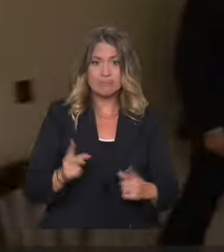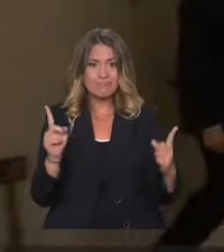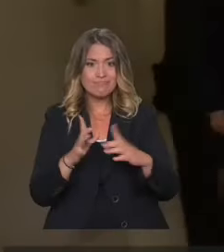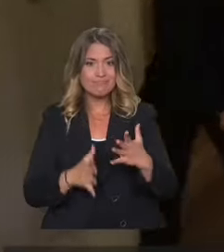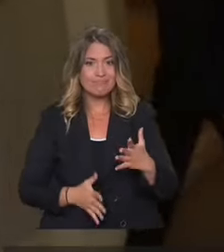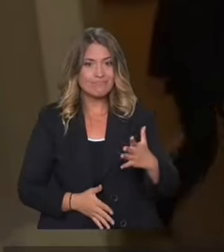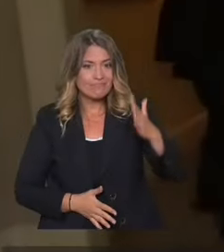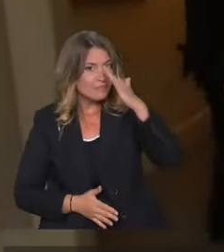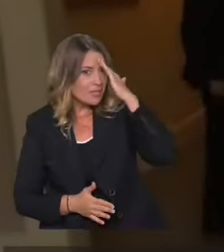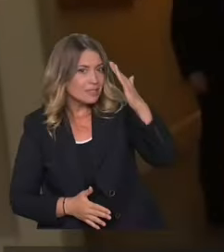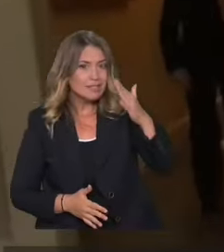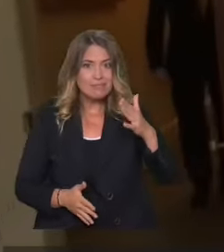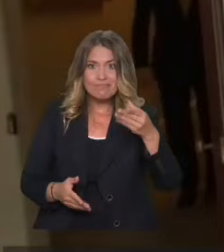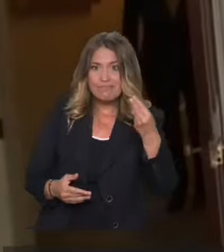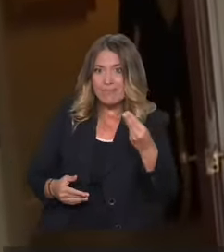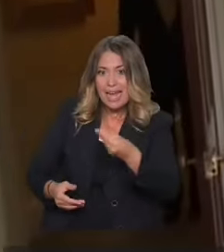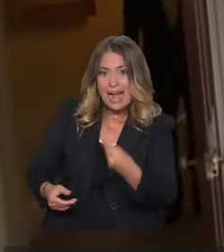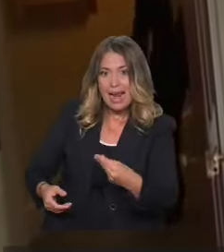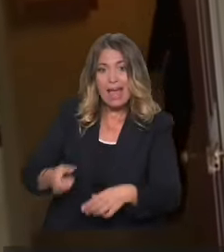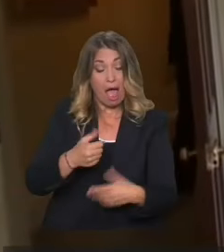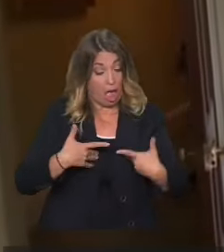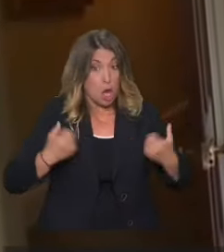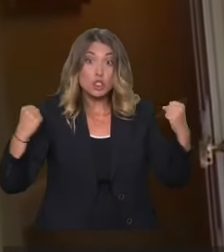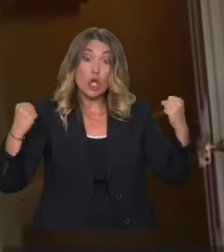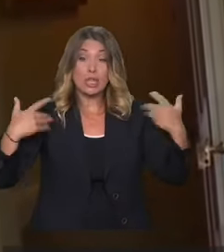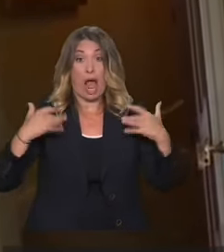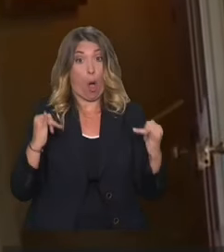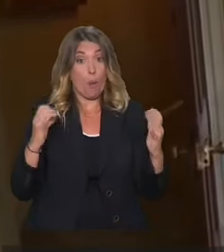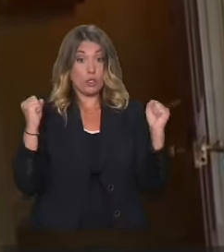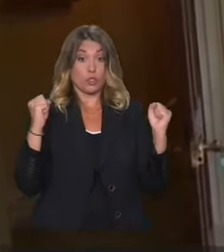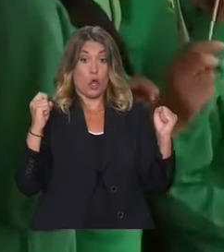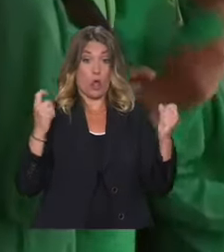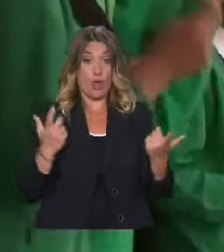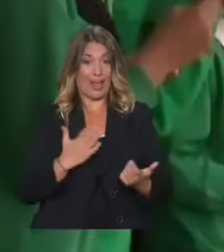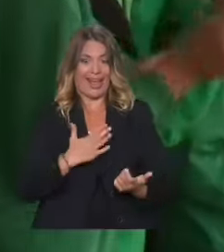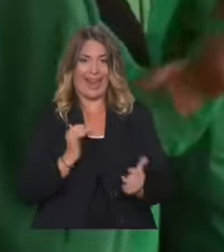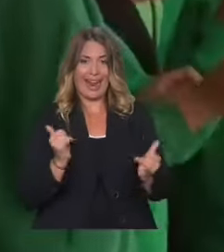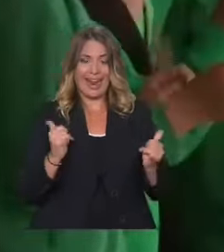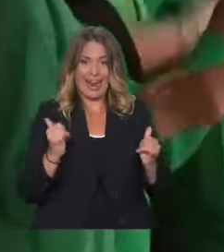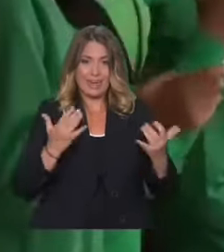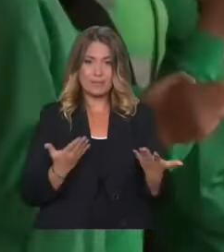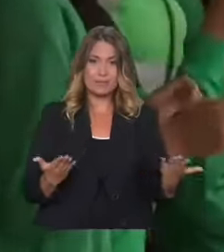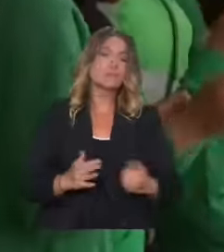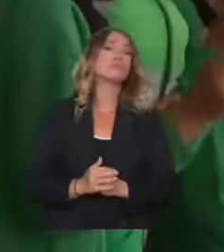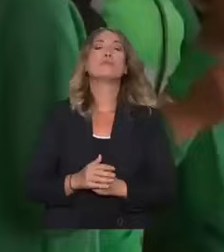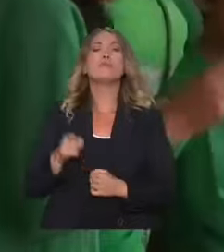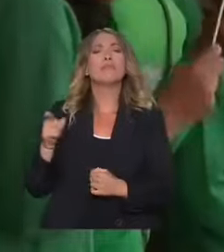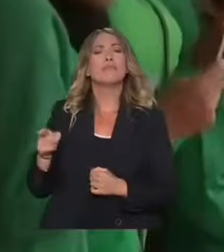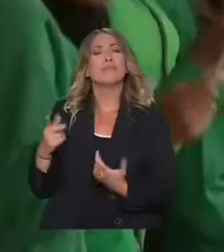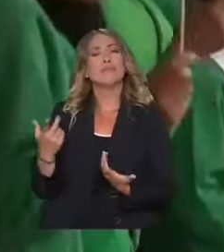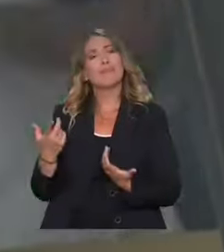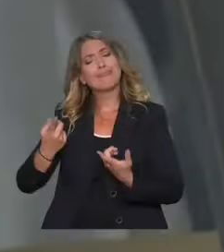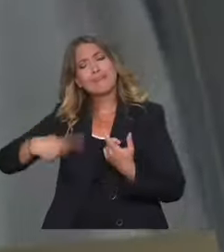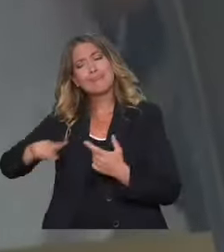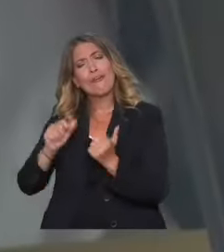good evening. Hello. Are you well? Thank you very much. I'm still alive. Nice to see you again. Η Ελισάβετ που στις προσωπικές της στιγμές με φίλους